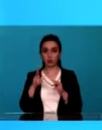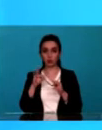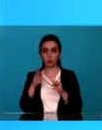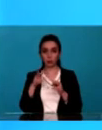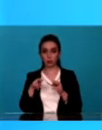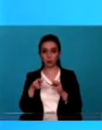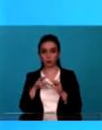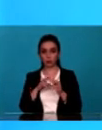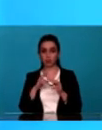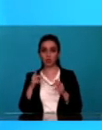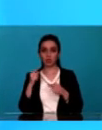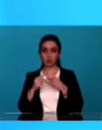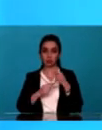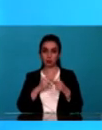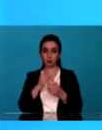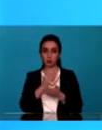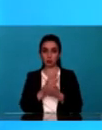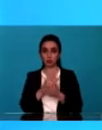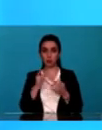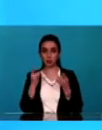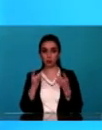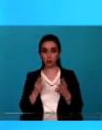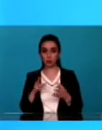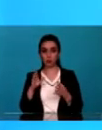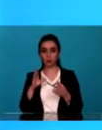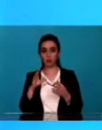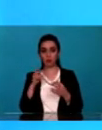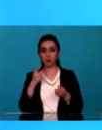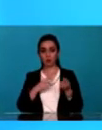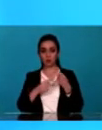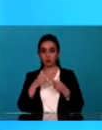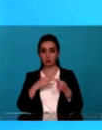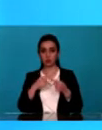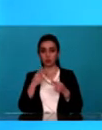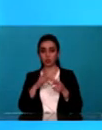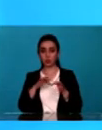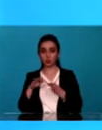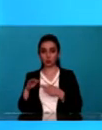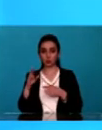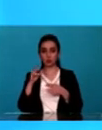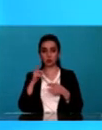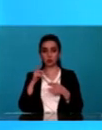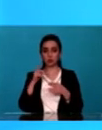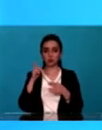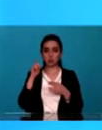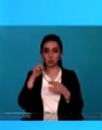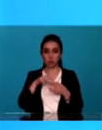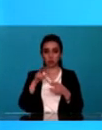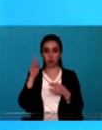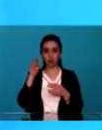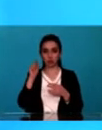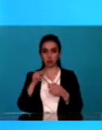компонента. И следующее свойство просто Value возвращает текущее значение числа.